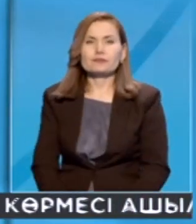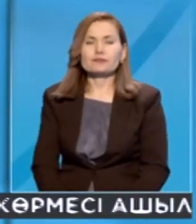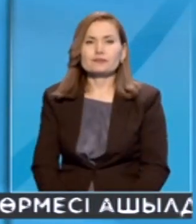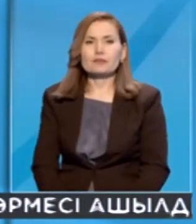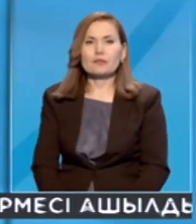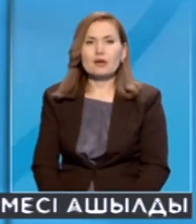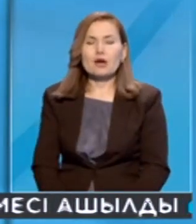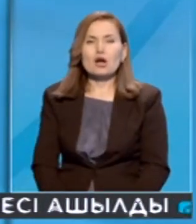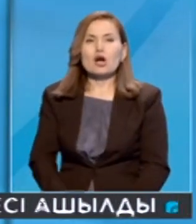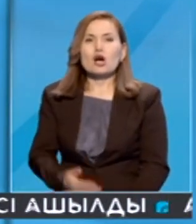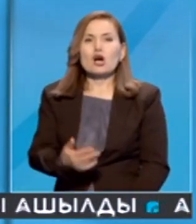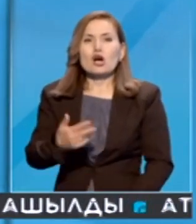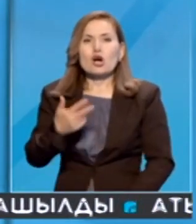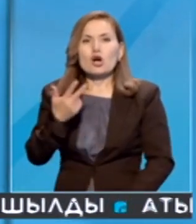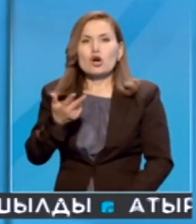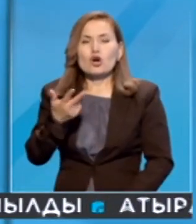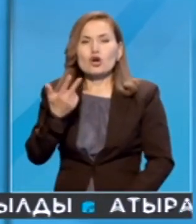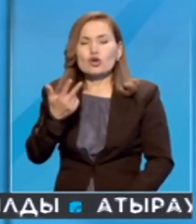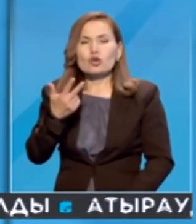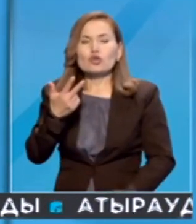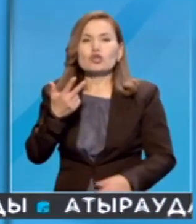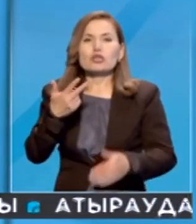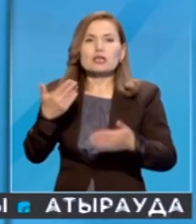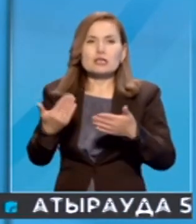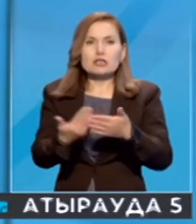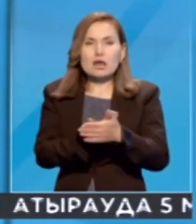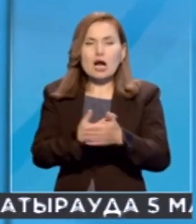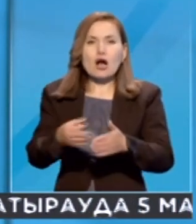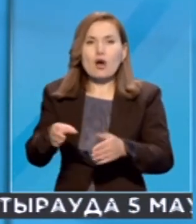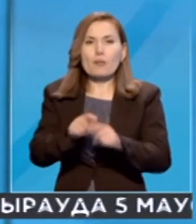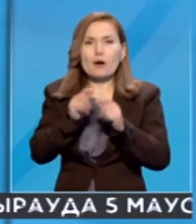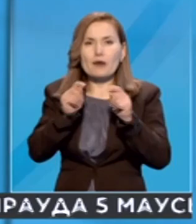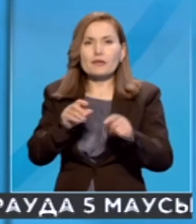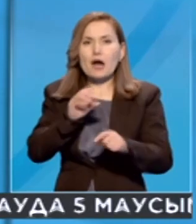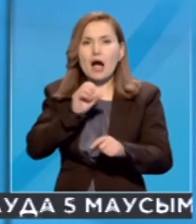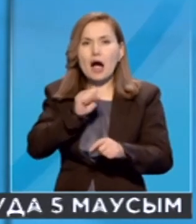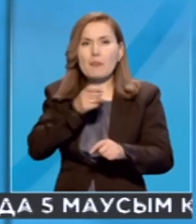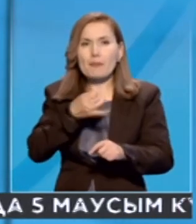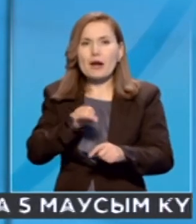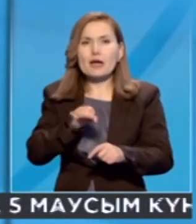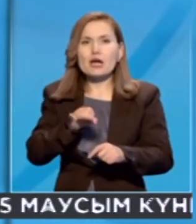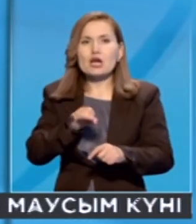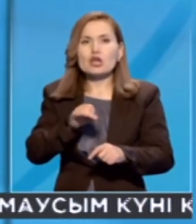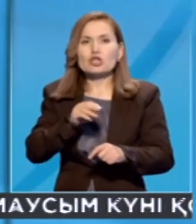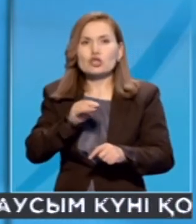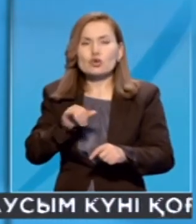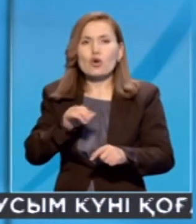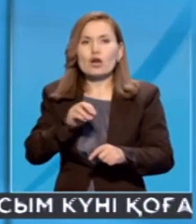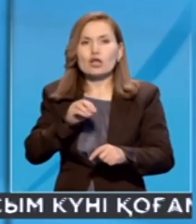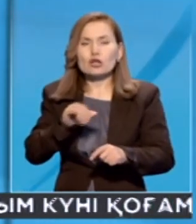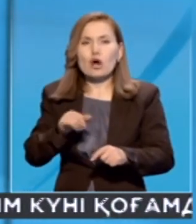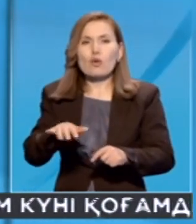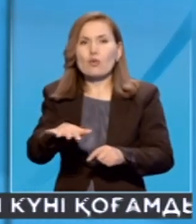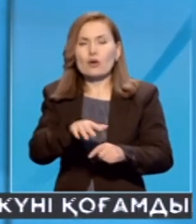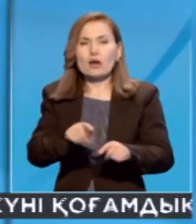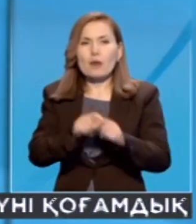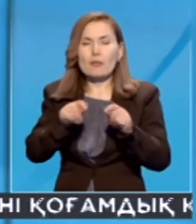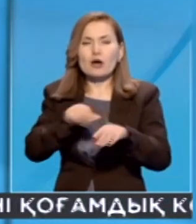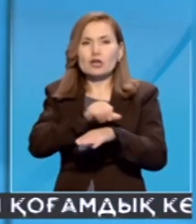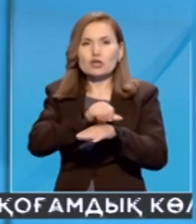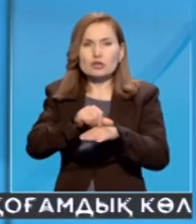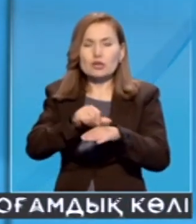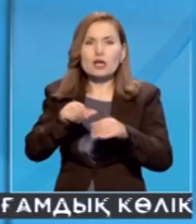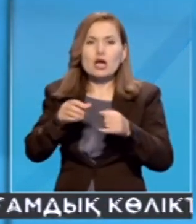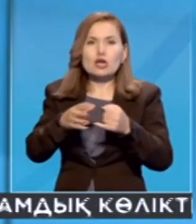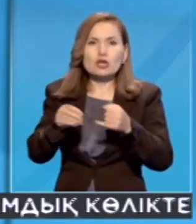Ел жаңалықтары. Үш жаңа облысты құру жоспары бекітілді. Абай, Жетісу және Ұлытау өңірлерінің шекарасын белгілеп, бюджетін бөлу қаралып